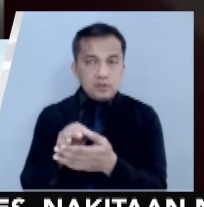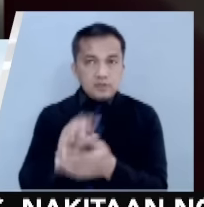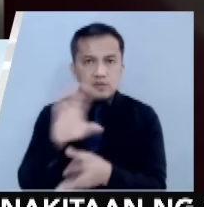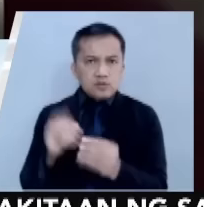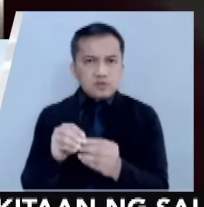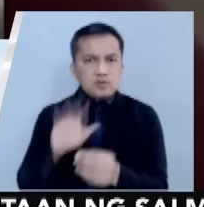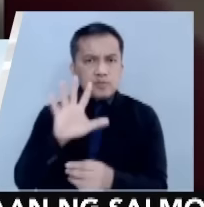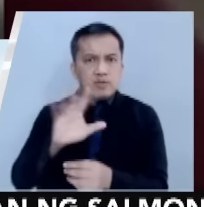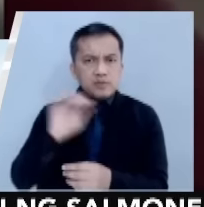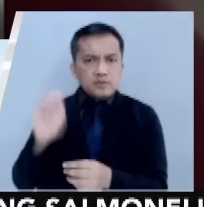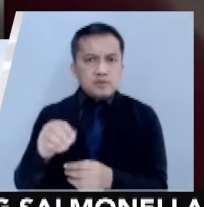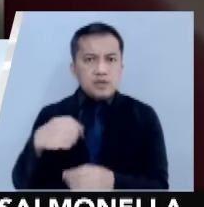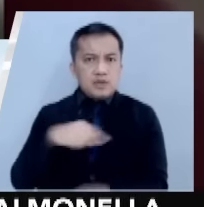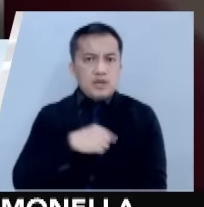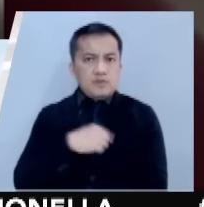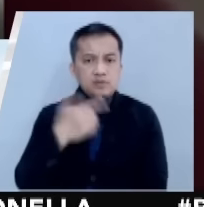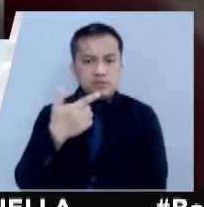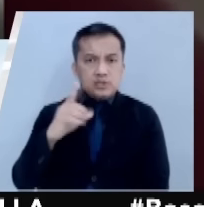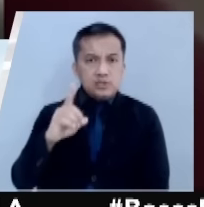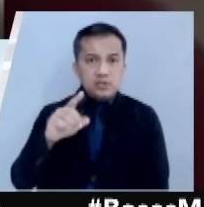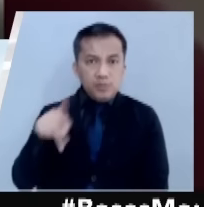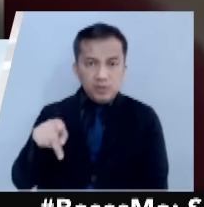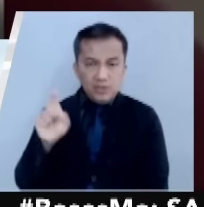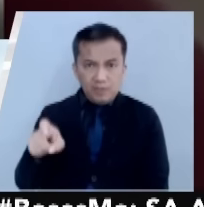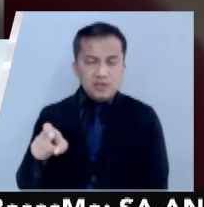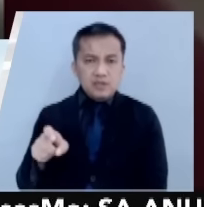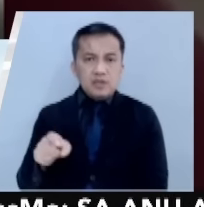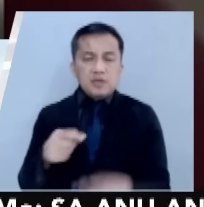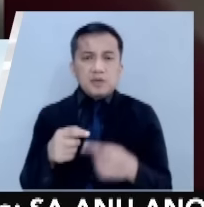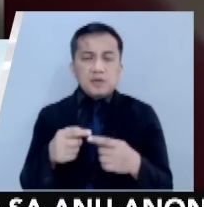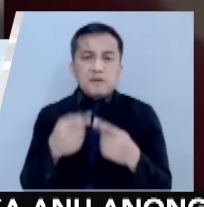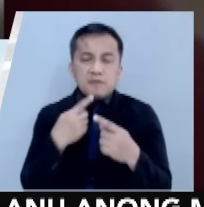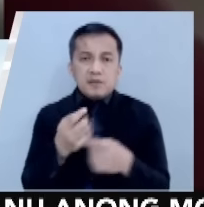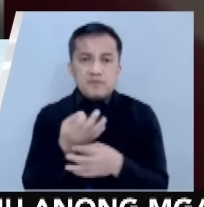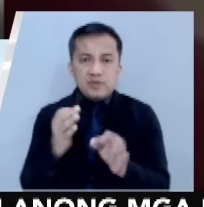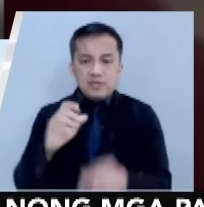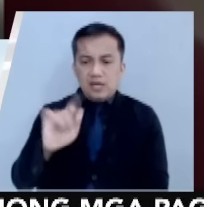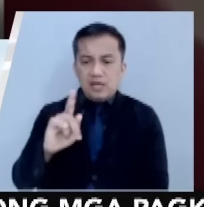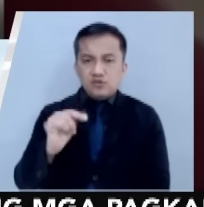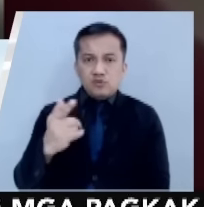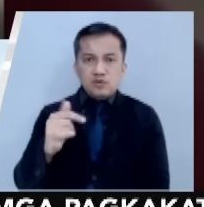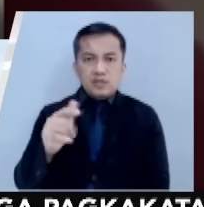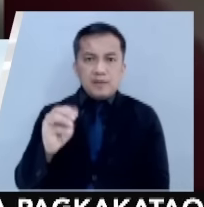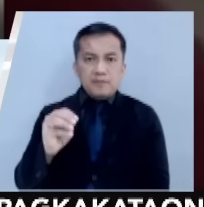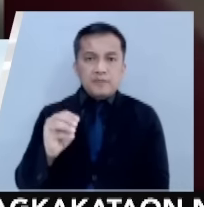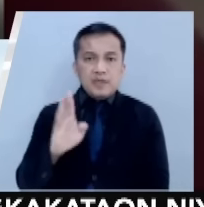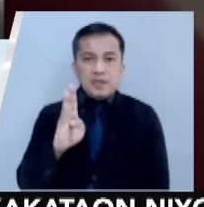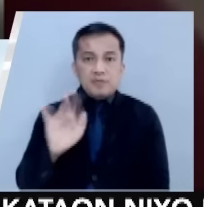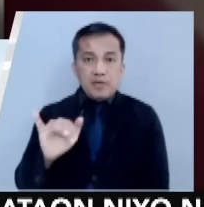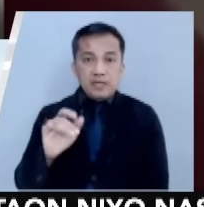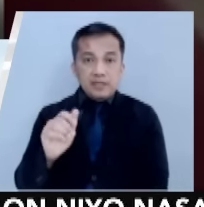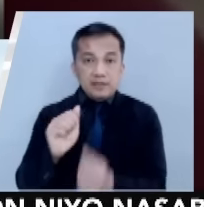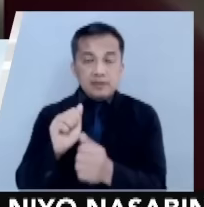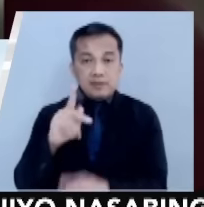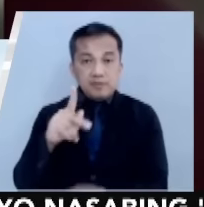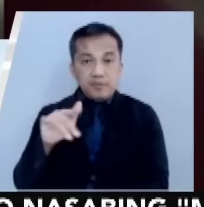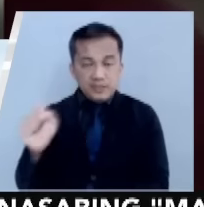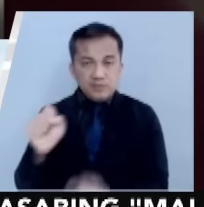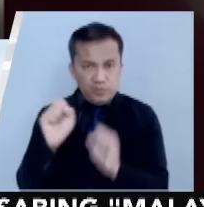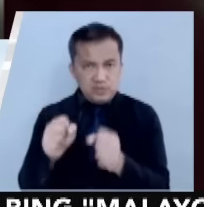our GDP. So dapat libre ang angiogram. Ang bypass, maaaring malibre na. Yung mga cancer